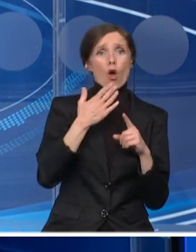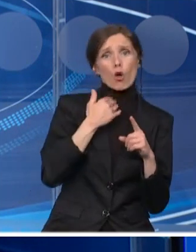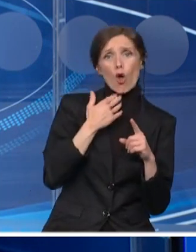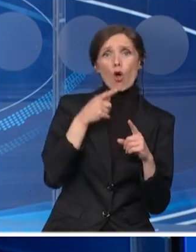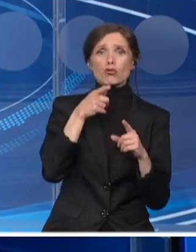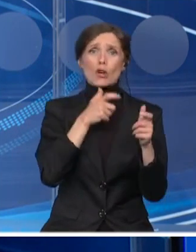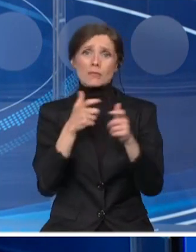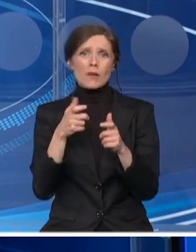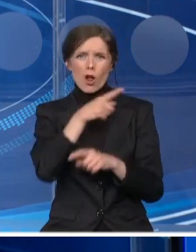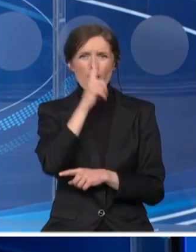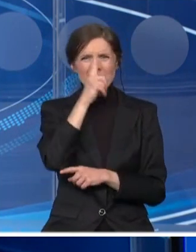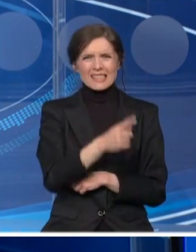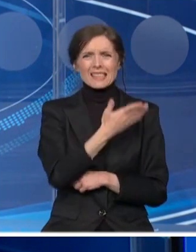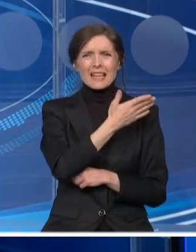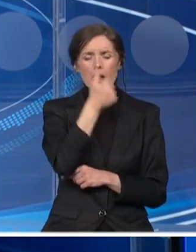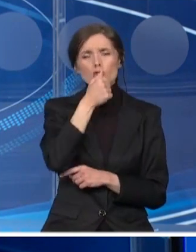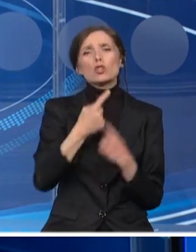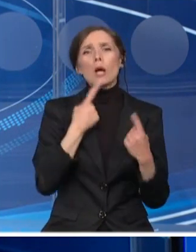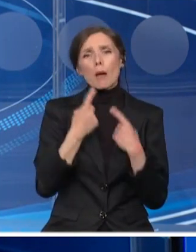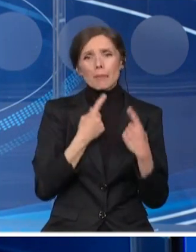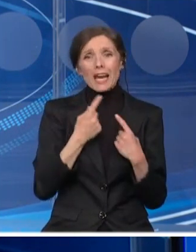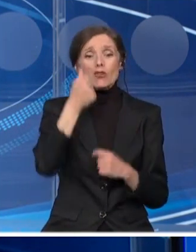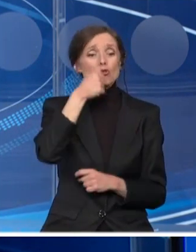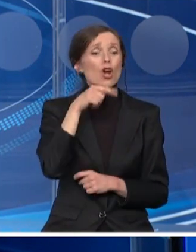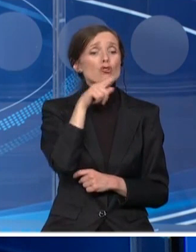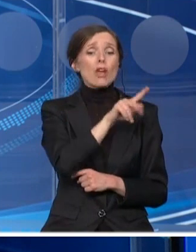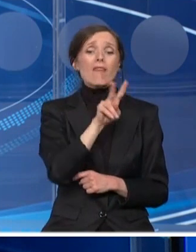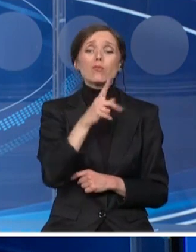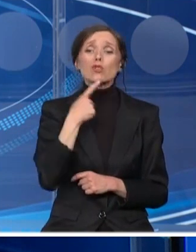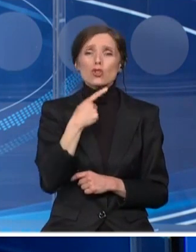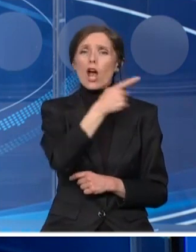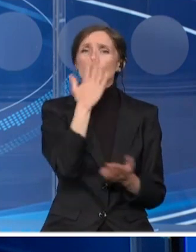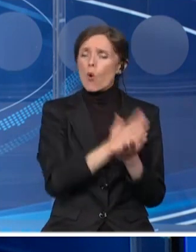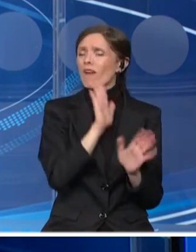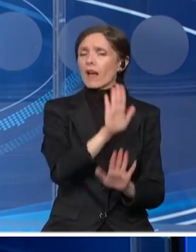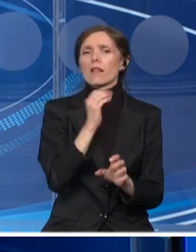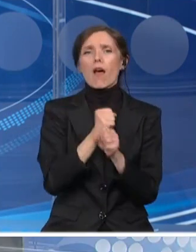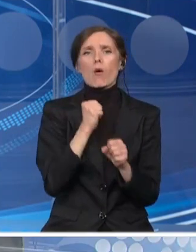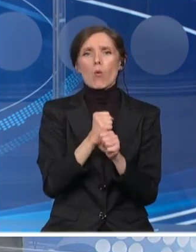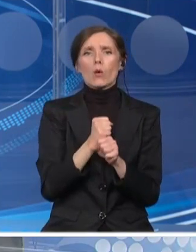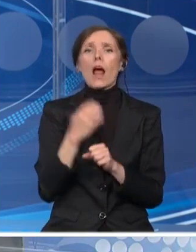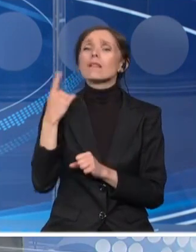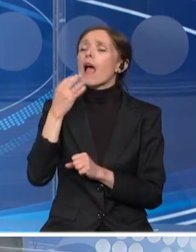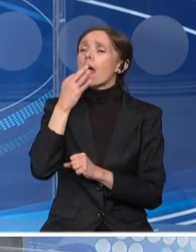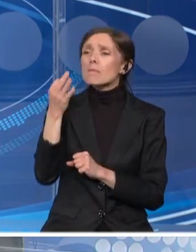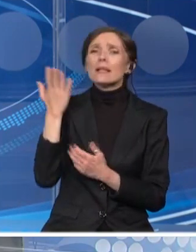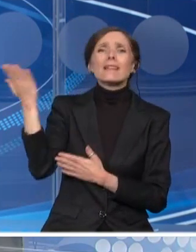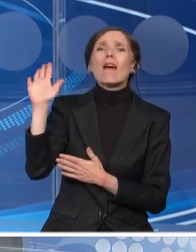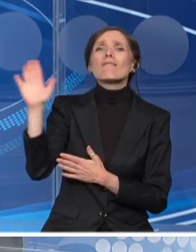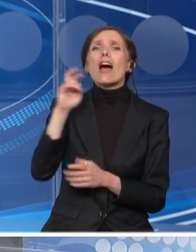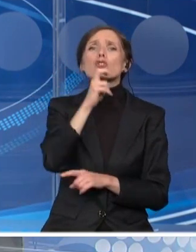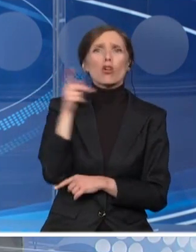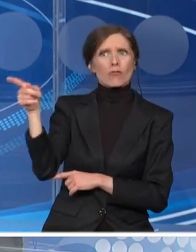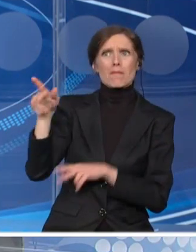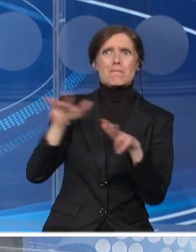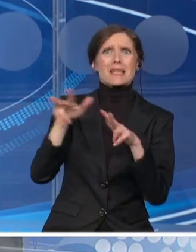zato što zna šta govori, a ono što kaže, on to i ispuni. Dobro, vi ste ministar spoljnih poslova, kakav je odgovor vašem kolegi? I to je tako i bilo. Pa vi